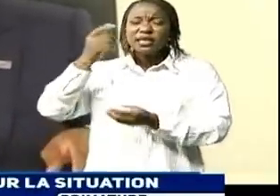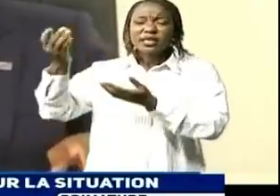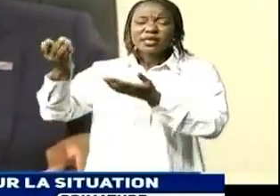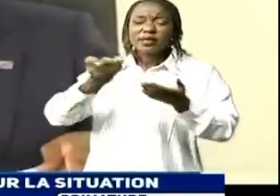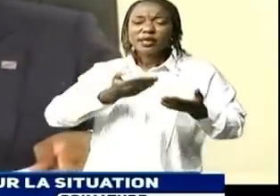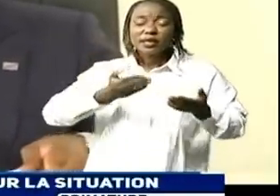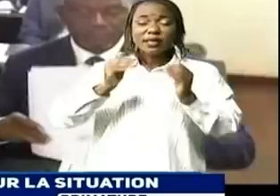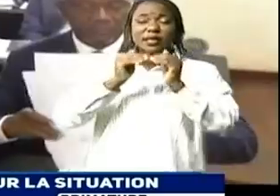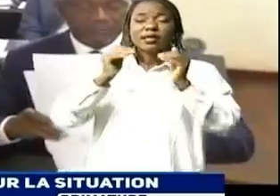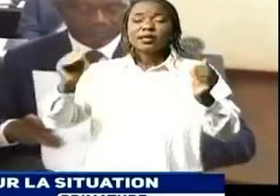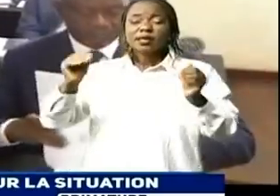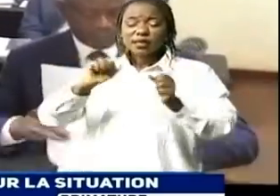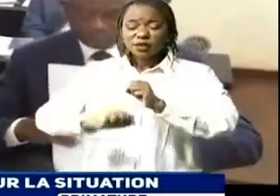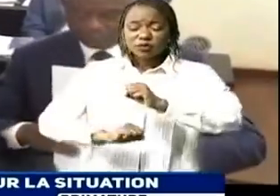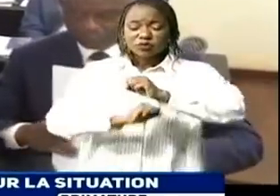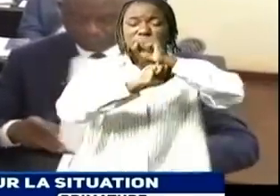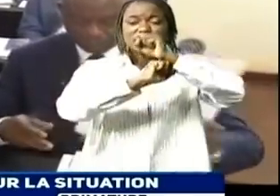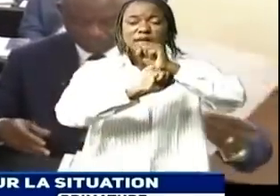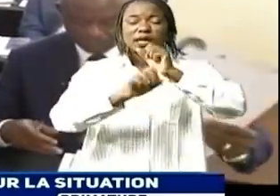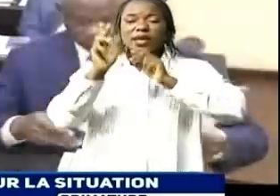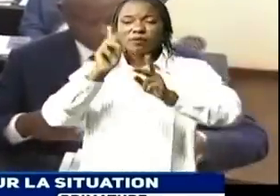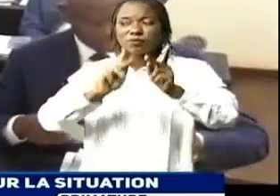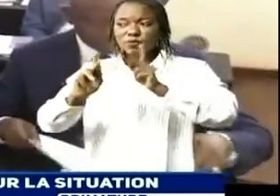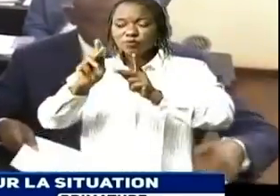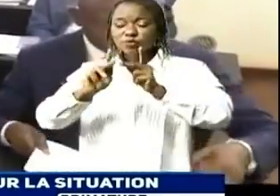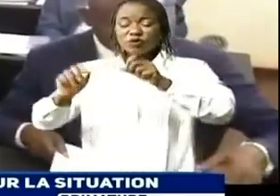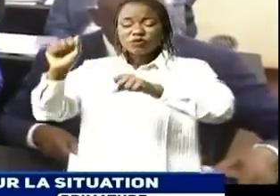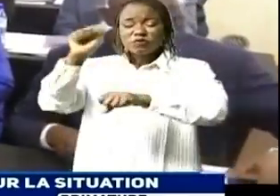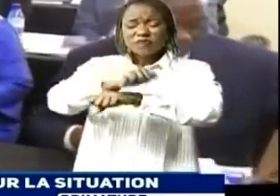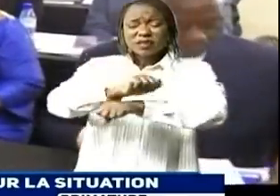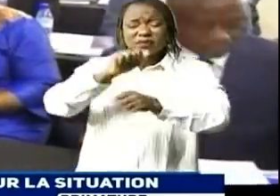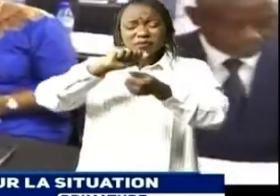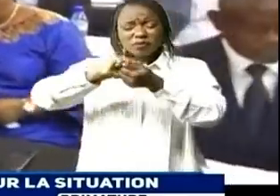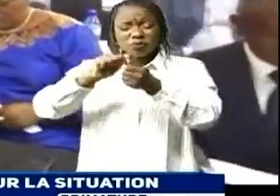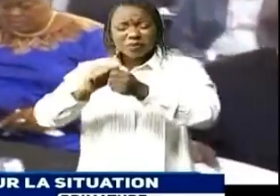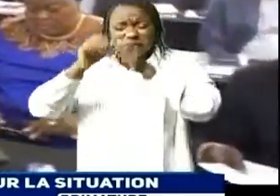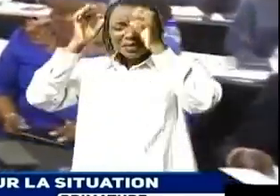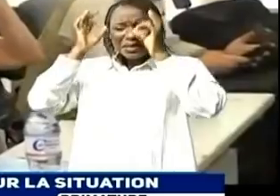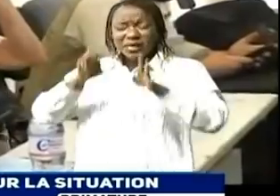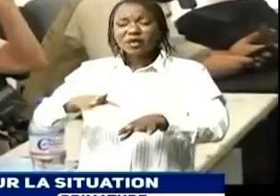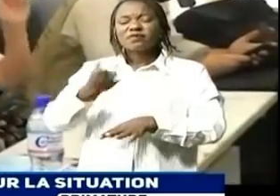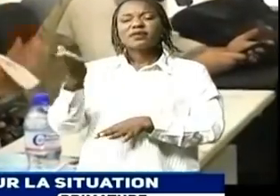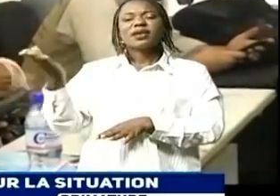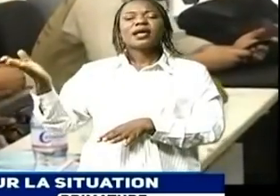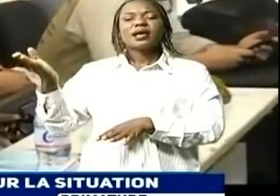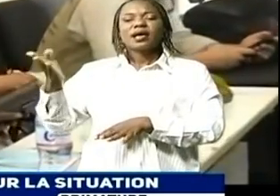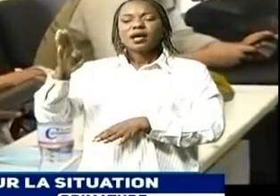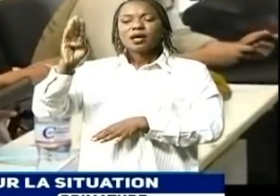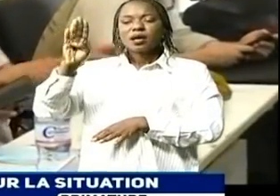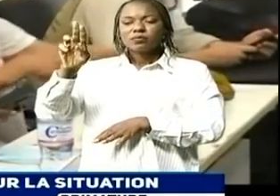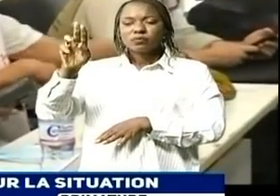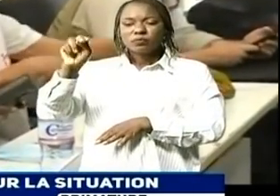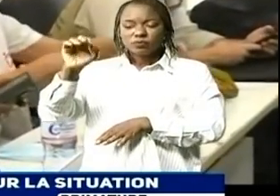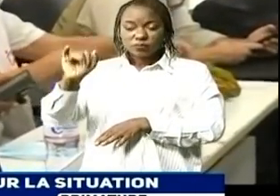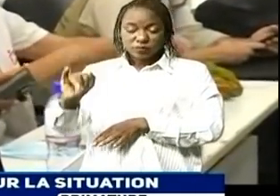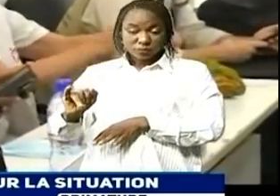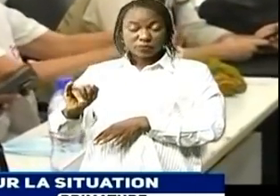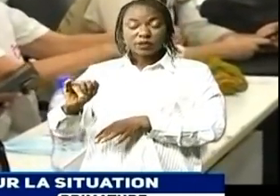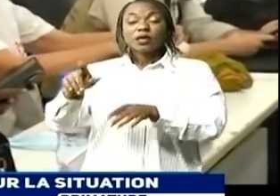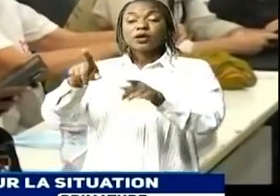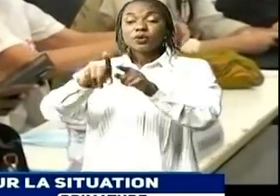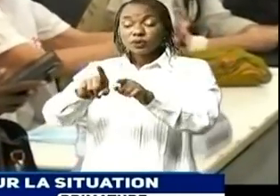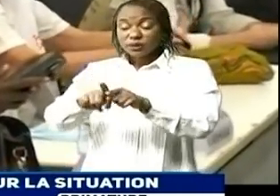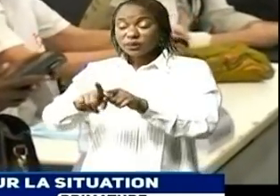paix et de soutien à la population victime des atrocités et des barbaries humaines des groupes armés opérant dans la